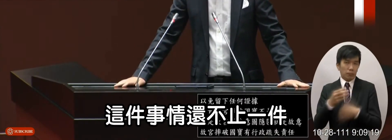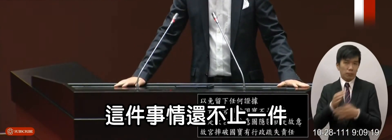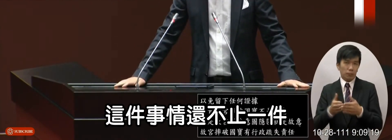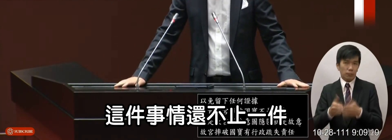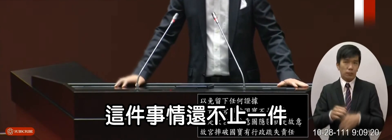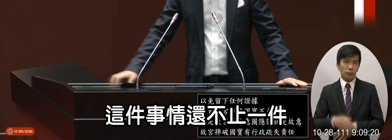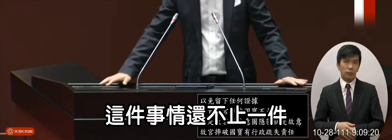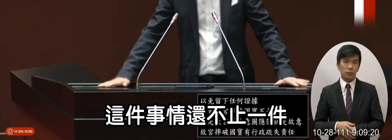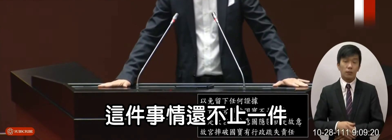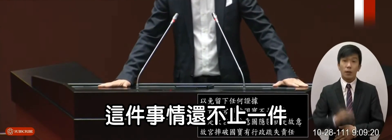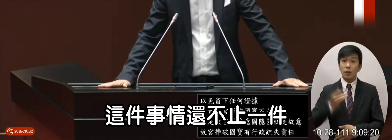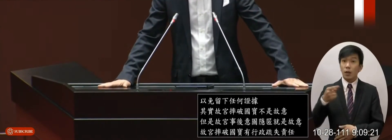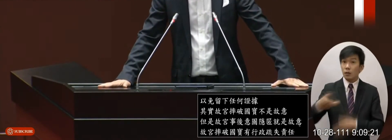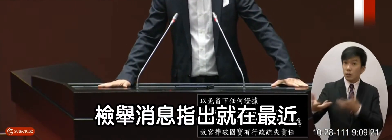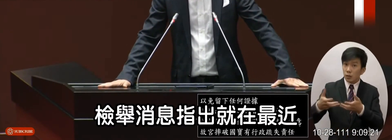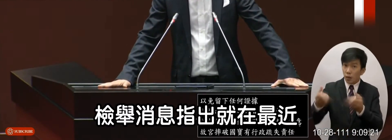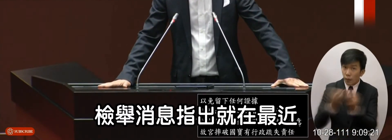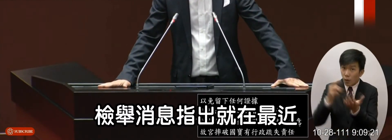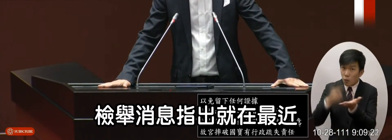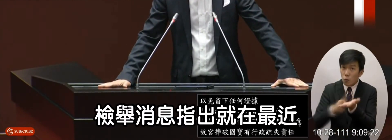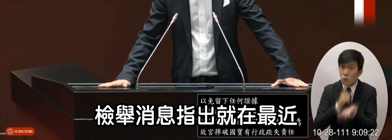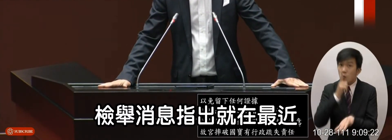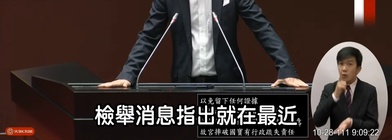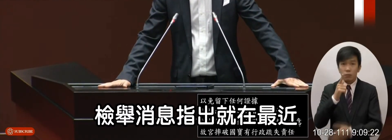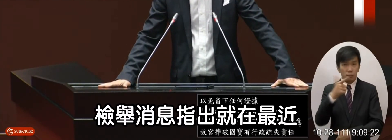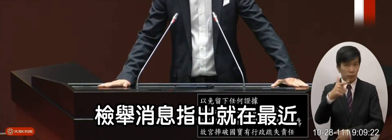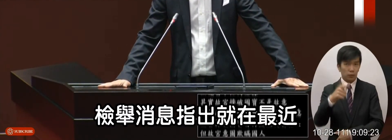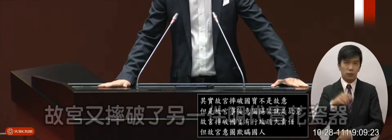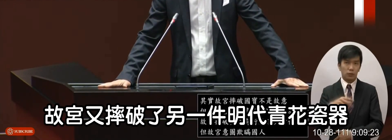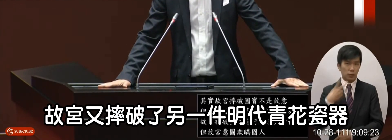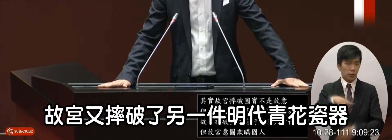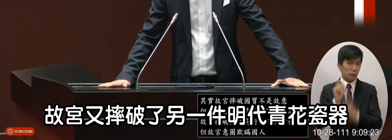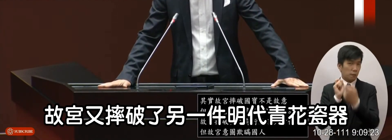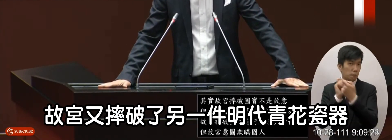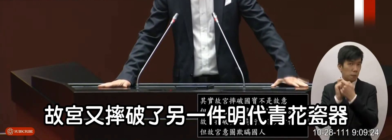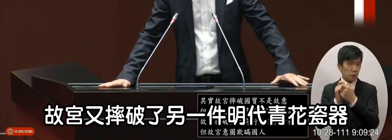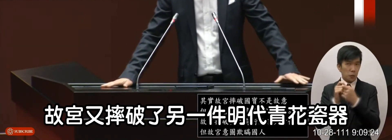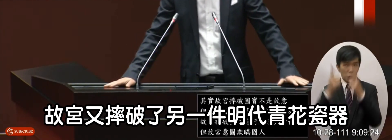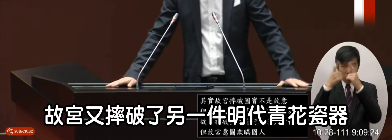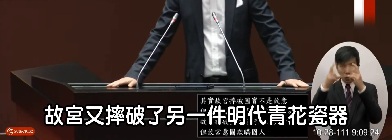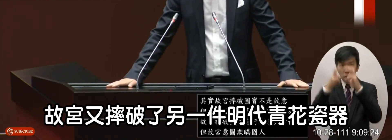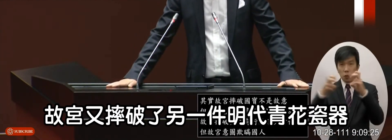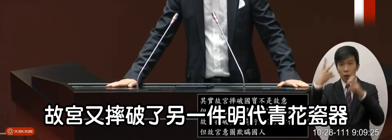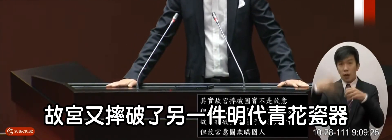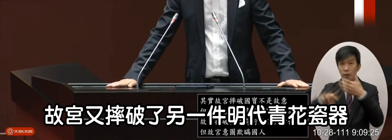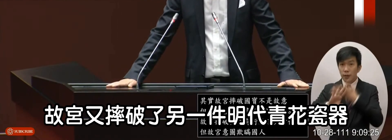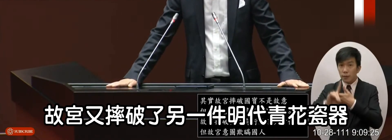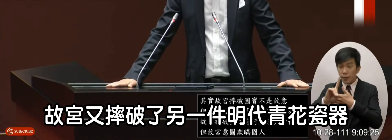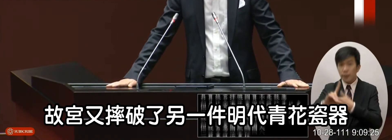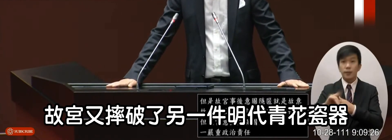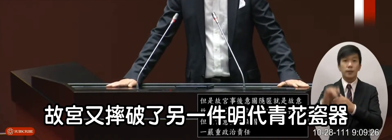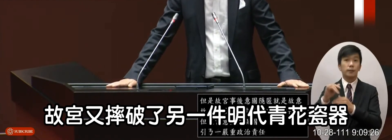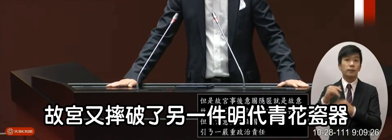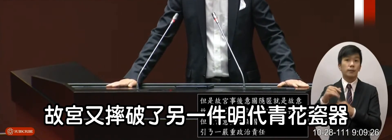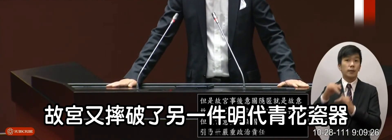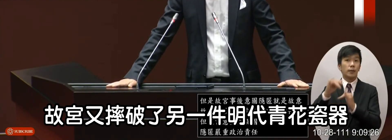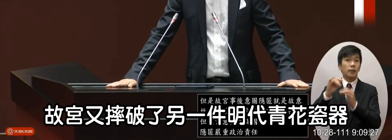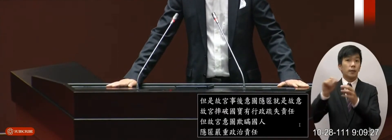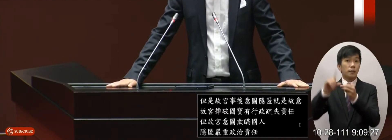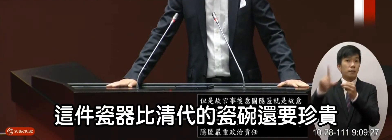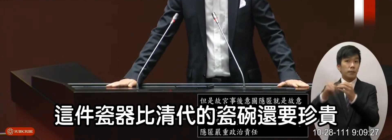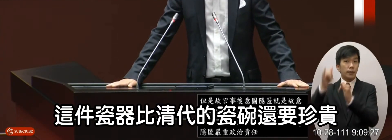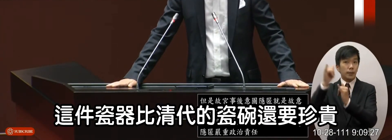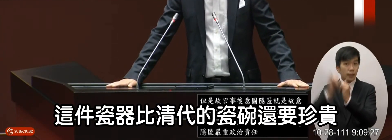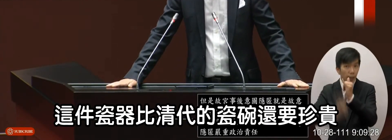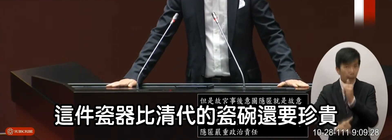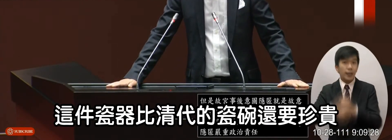这件事情还不止一件。检举消息指出，就在最近，故宫又摔破了另一件明代青花瓷器。